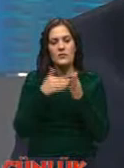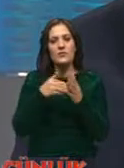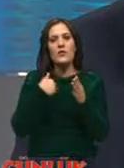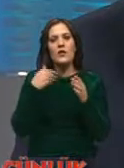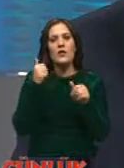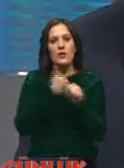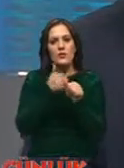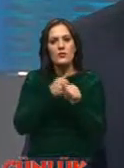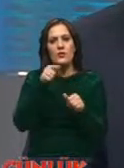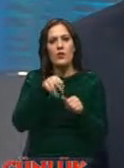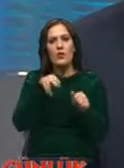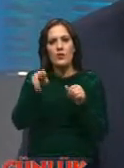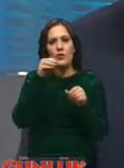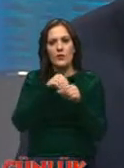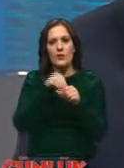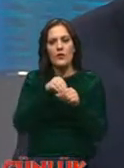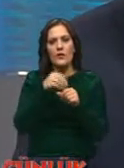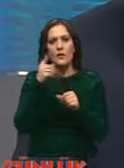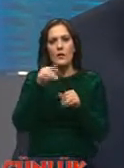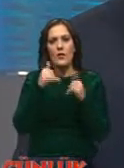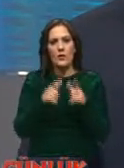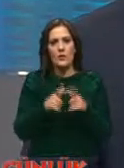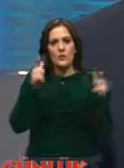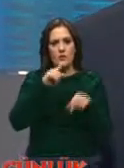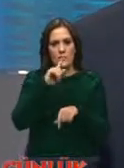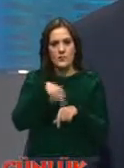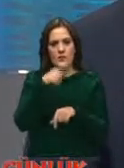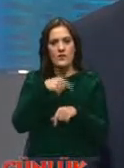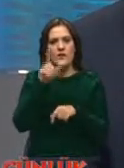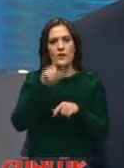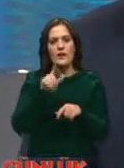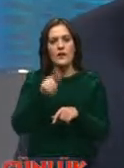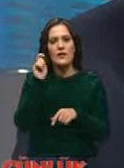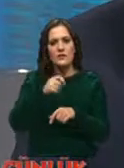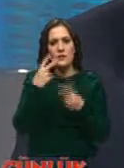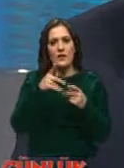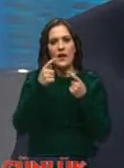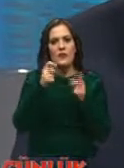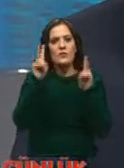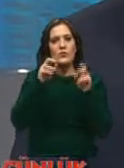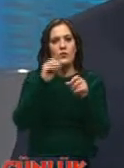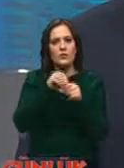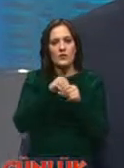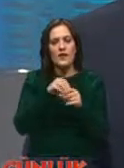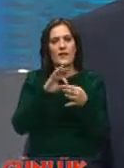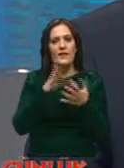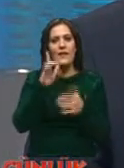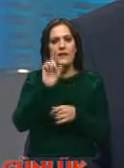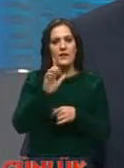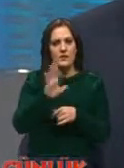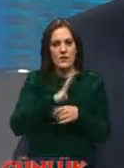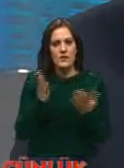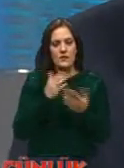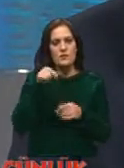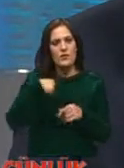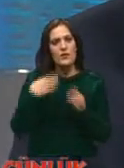koçluk, o yönde işte yani bir oyun geliştirme sürecindeki ihtiyaç duyabilecekleri eğitimsel konularda neye ihtiyaçları varsa aslında